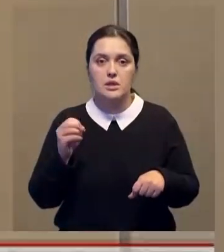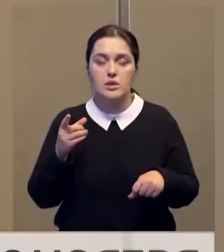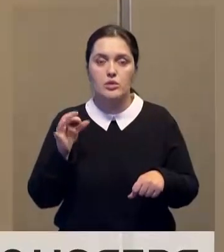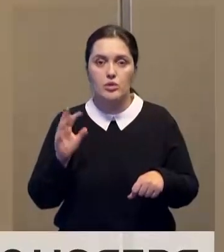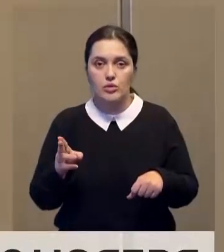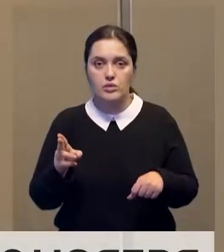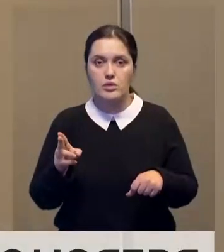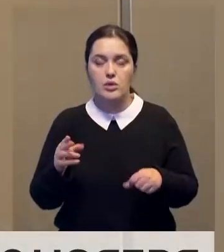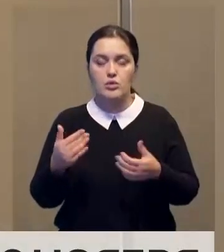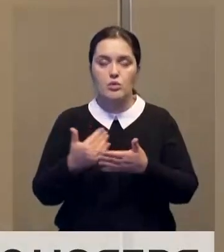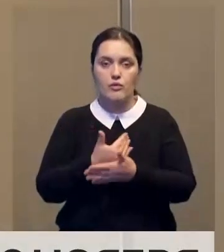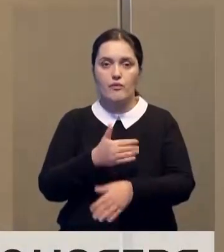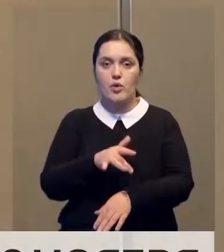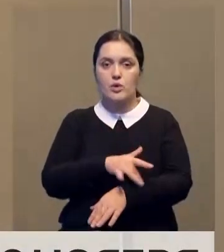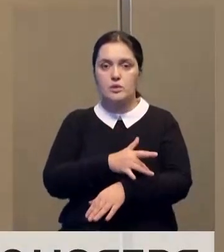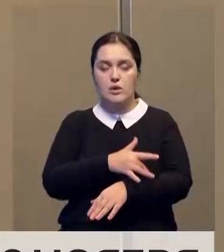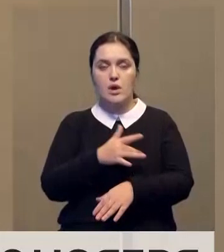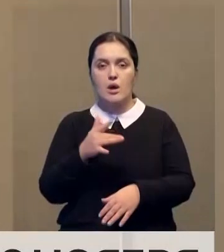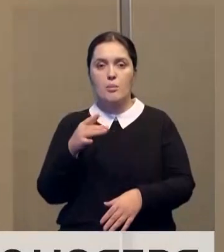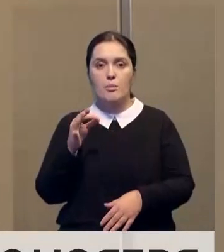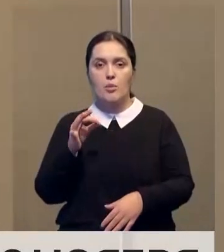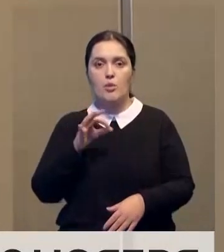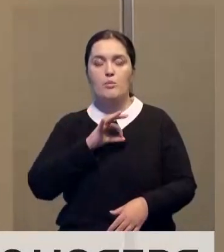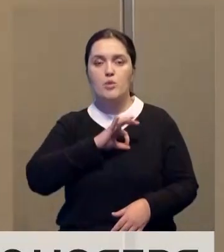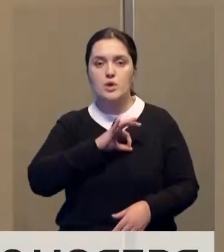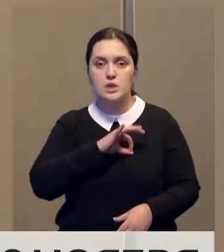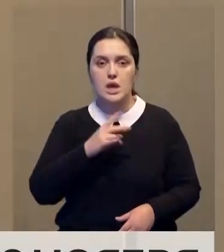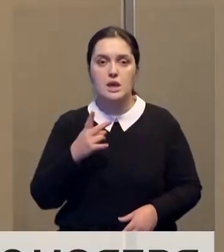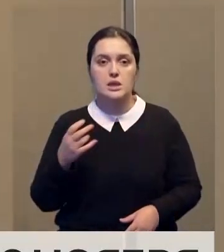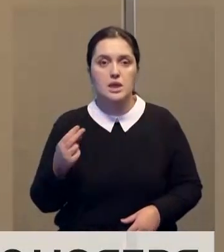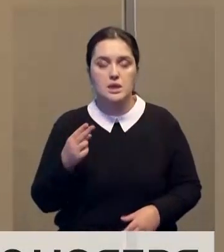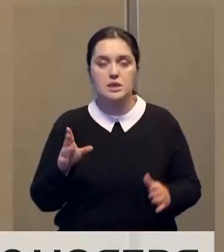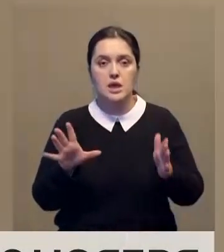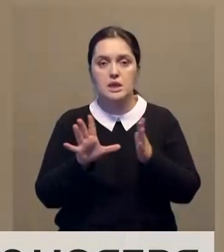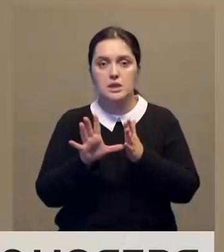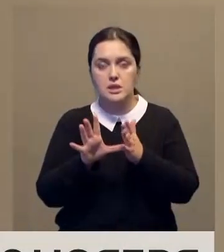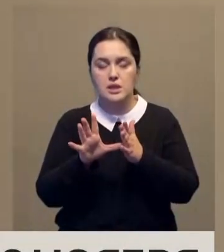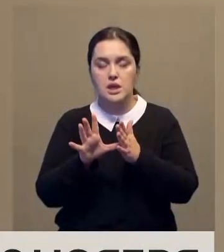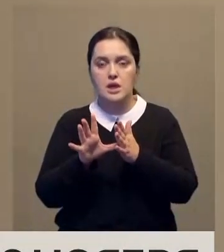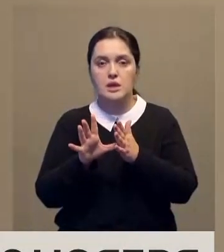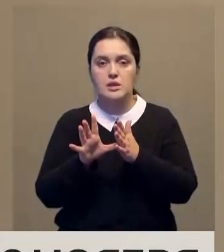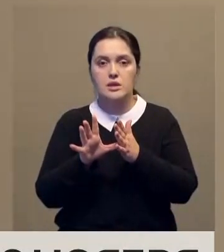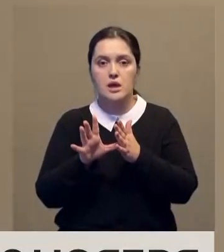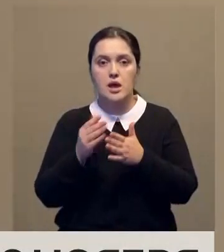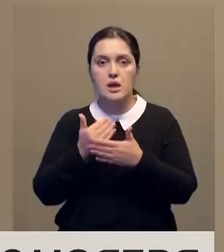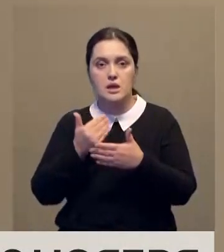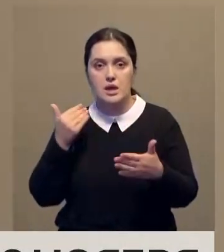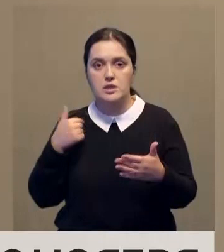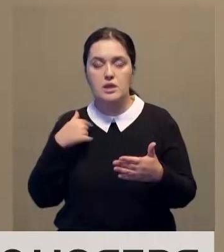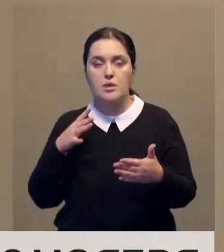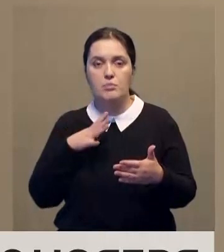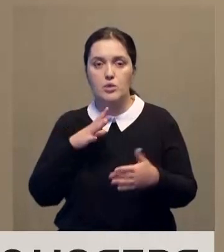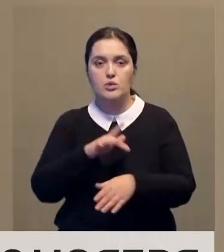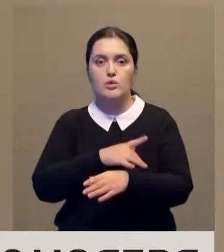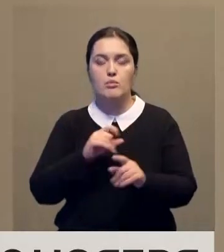ввести новую услугу, услуга по пользованию национальной электроэнергетической сетью. Раньше мы оказывали свою услугу по